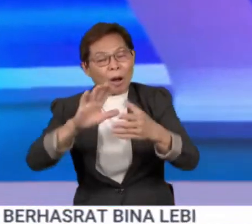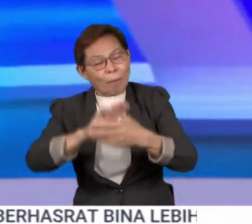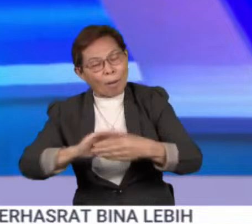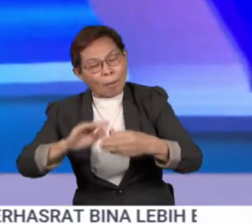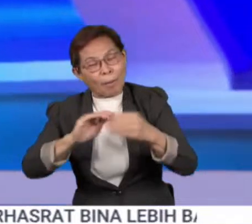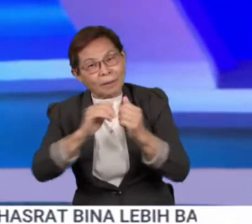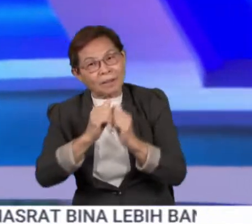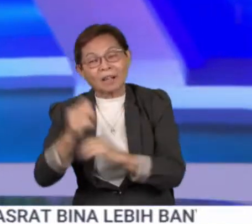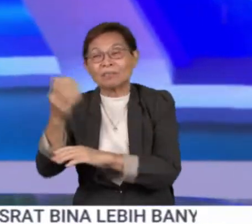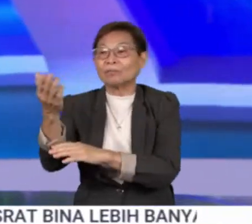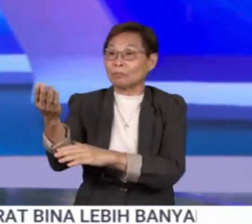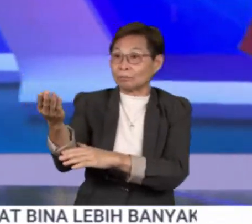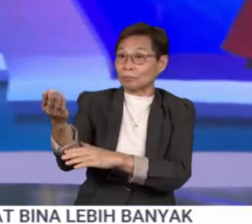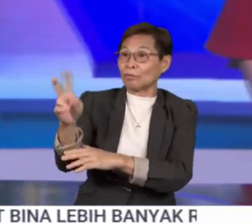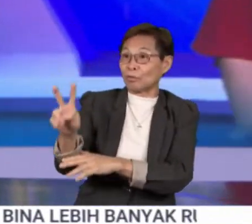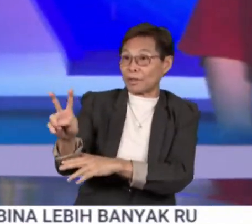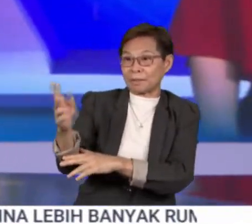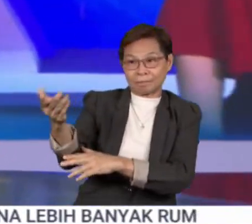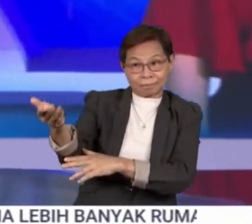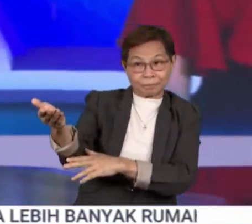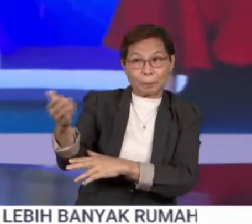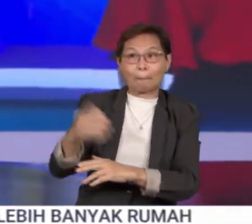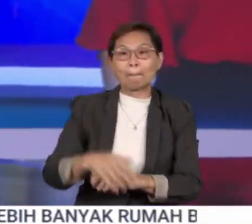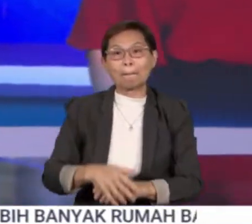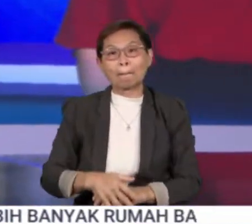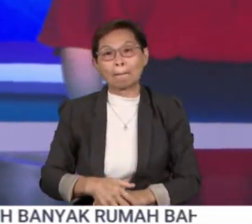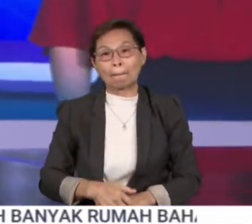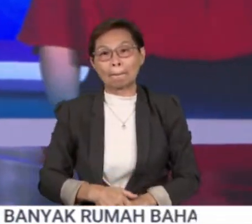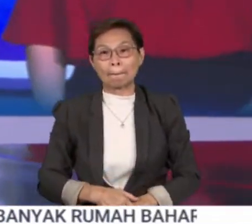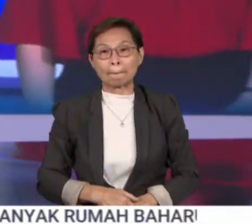Vanessa Mering. Silakan, Vi.